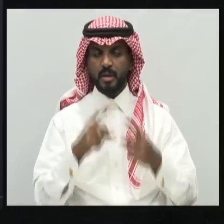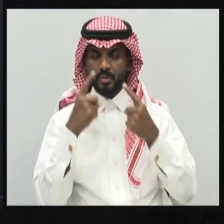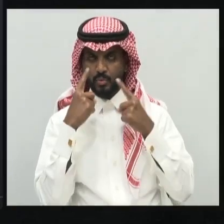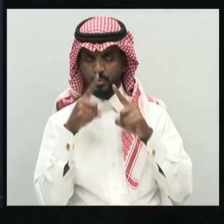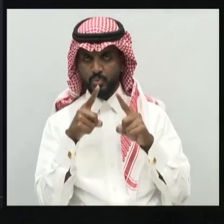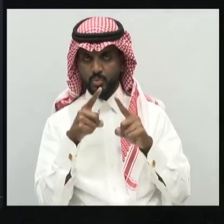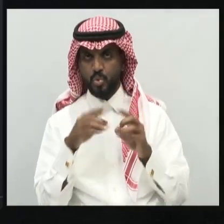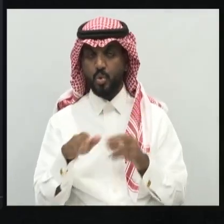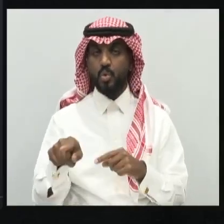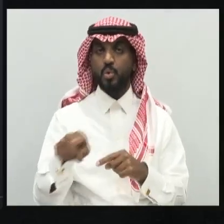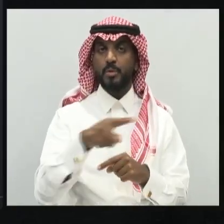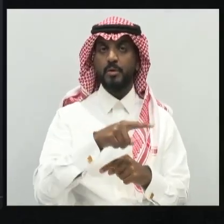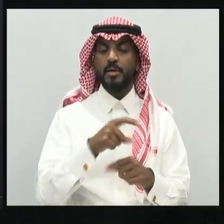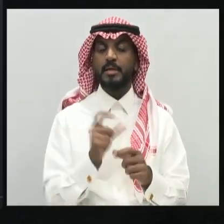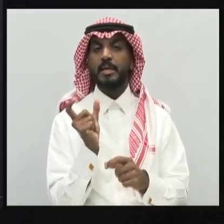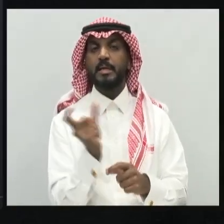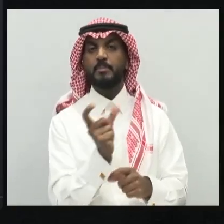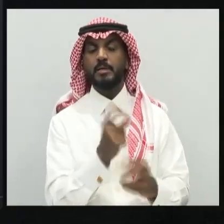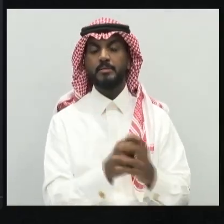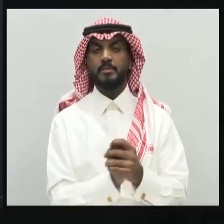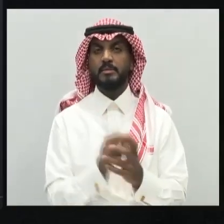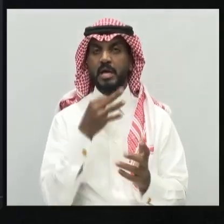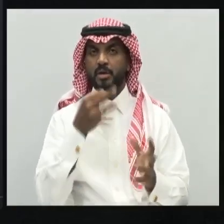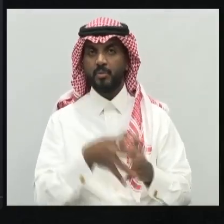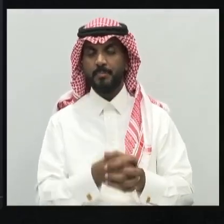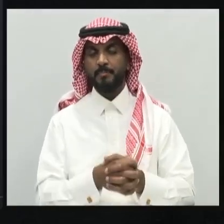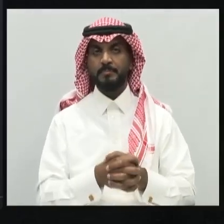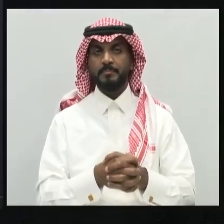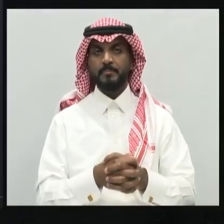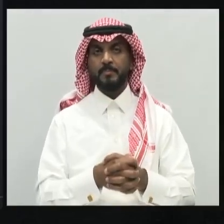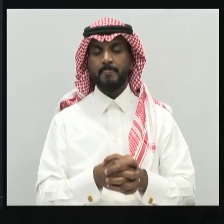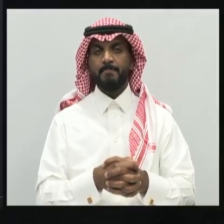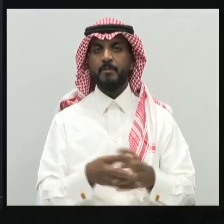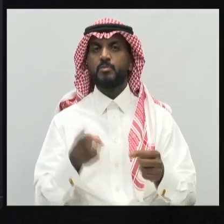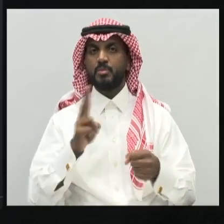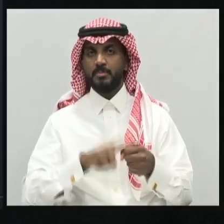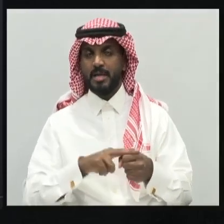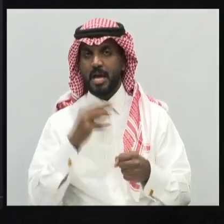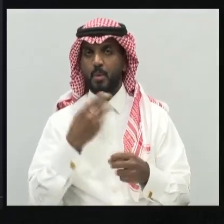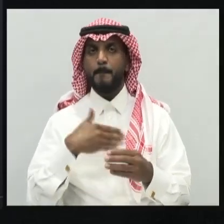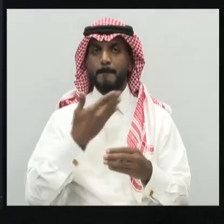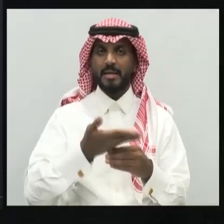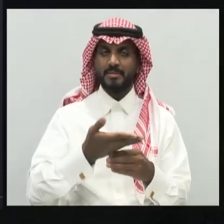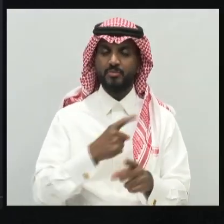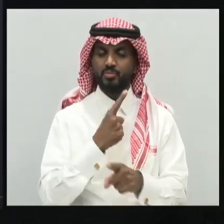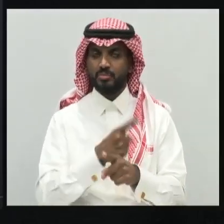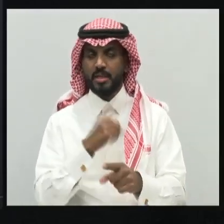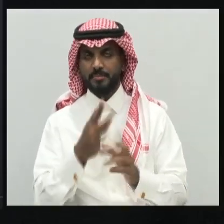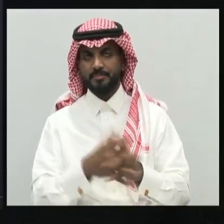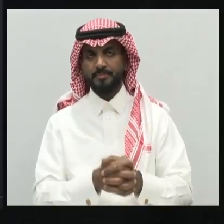جميعنا ينظر الى الكلمات التي سنقراها ثم اقراوا بعدي